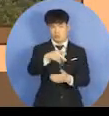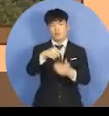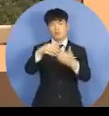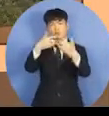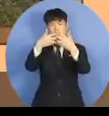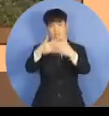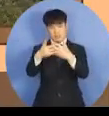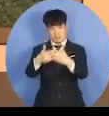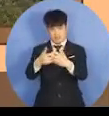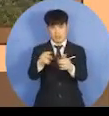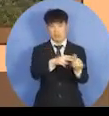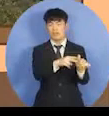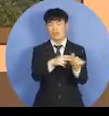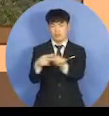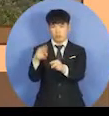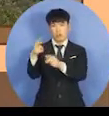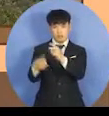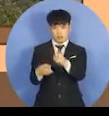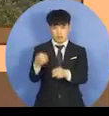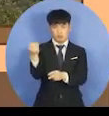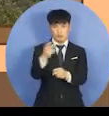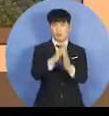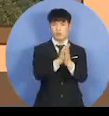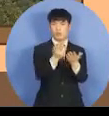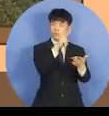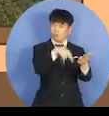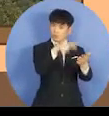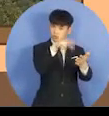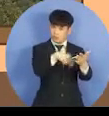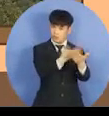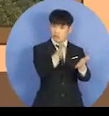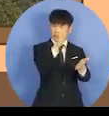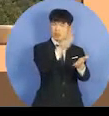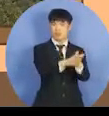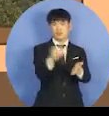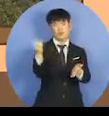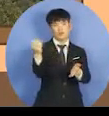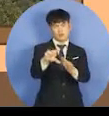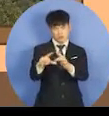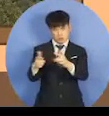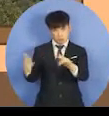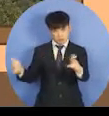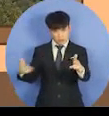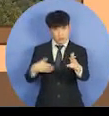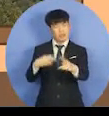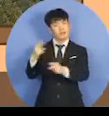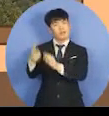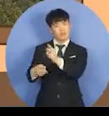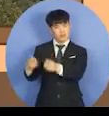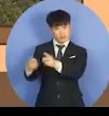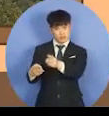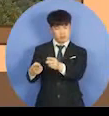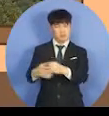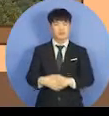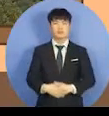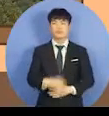운영비, 교육기자재 확충 및 정보화 사업비, 도서실 환경 개선비, 기타 학교 교육 환경